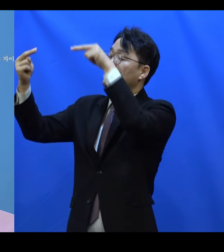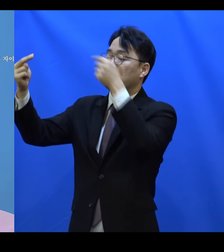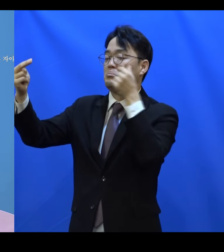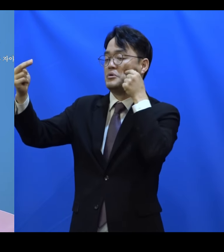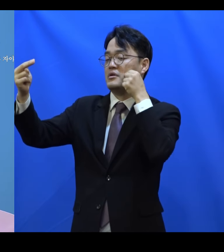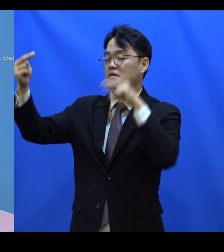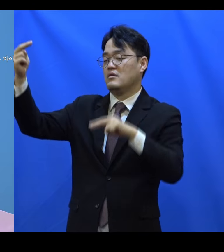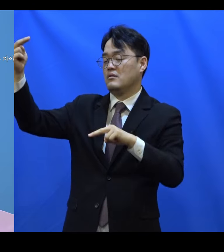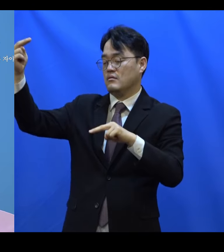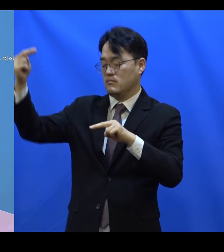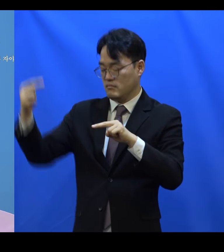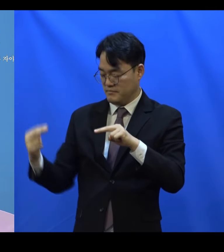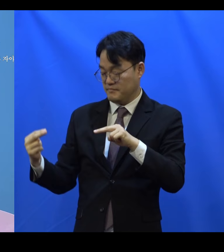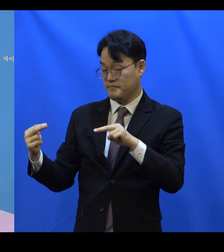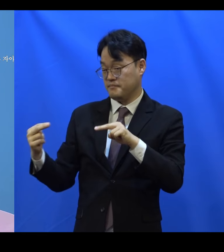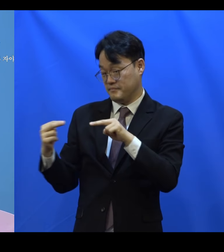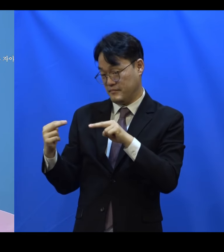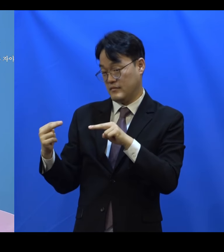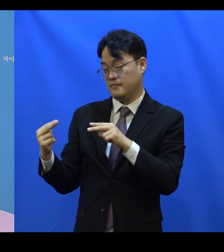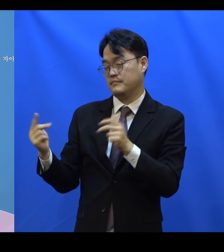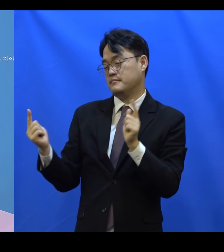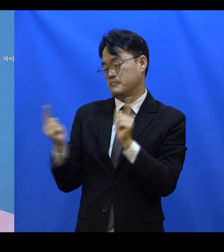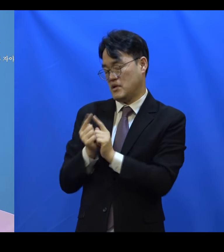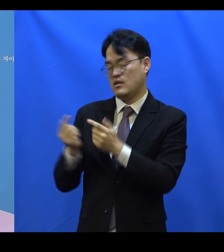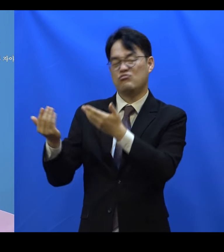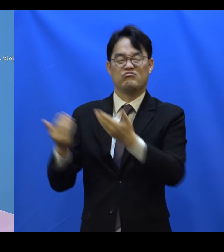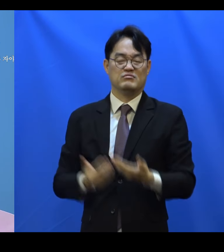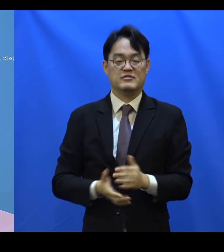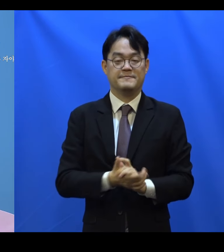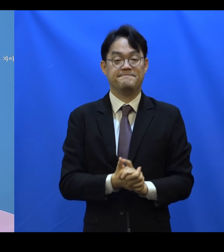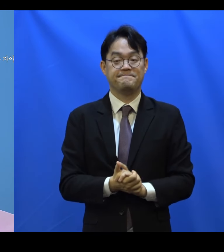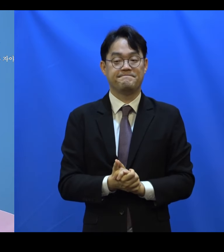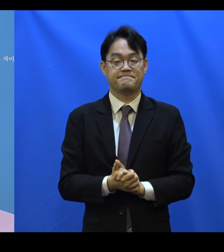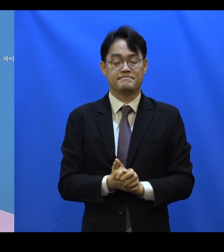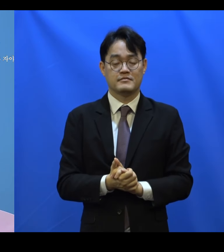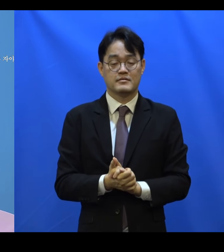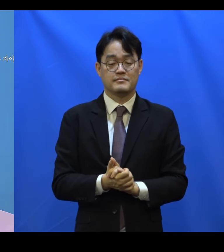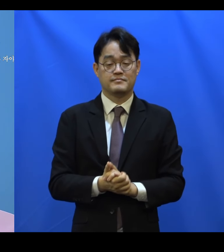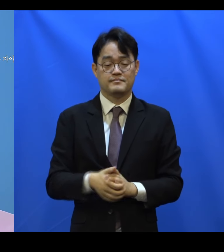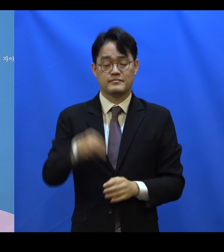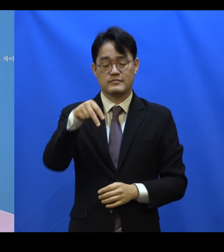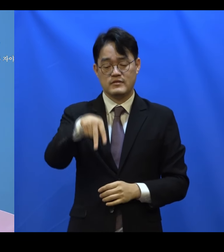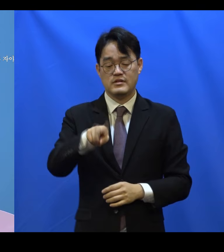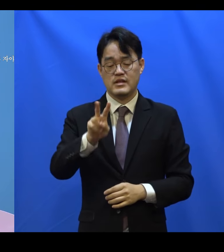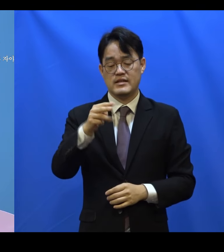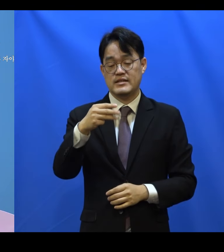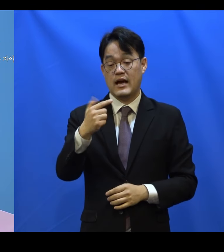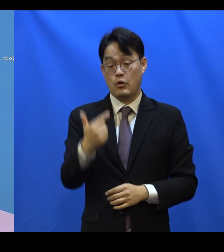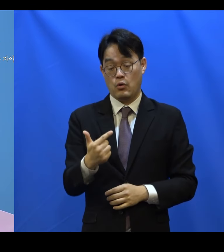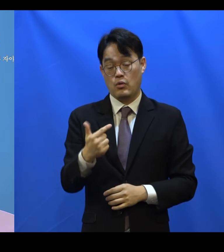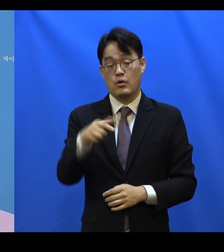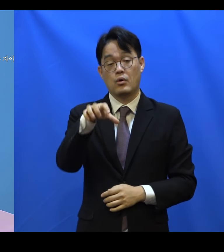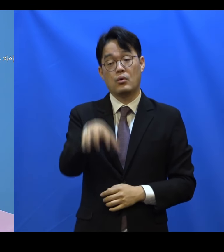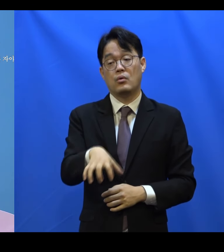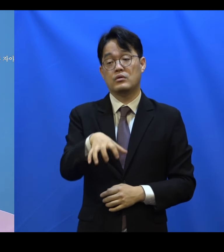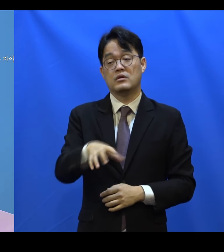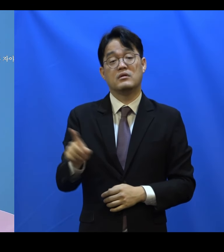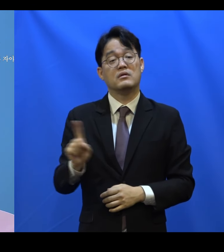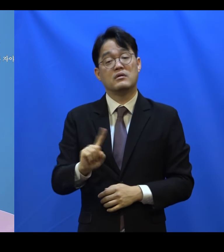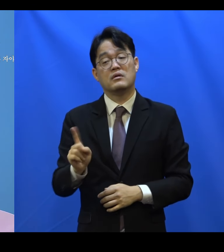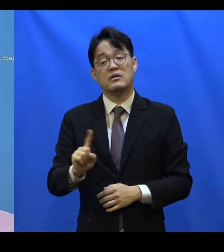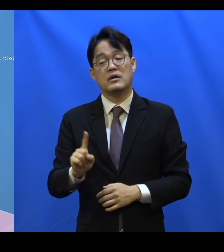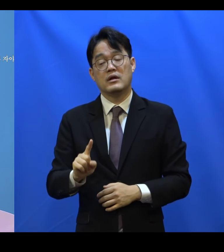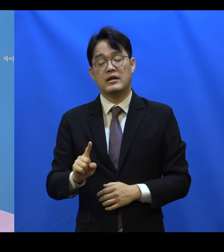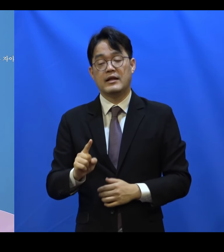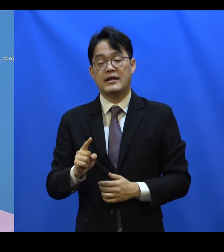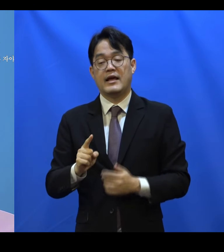이 샤론의 수수나 골짜기의 백합화, 이게 뭐냐면 샤론은 평야예요. 평야. 그러니까 사적인 공원이 아니라는